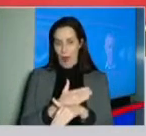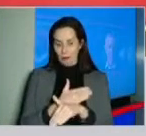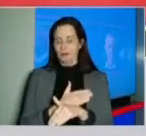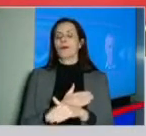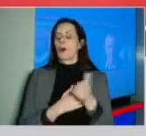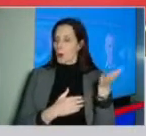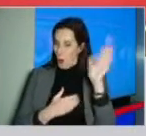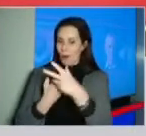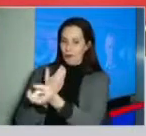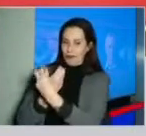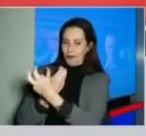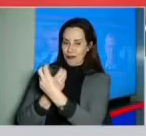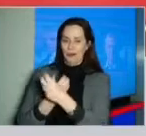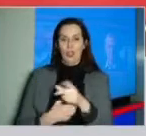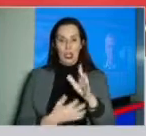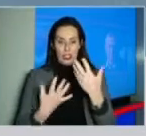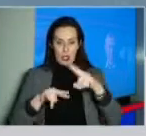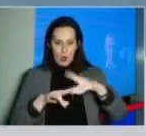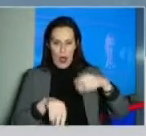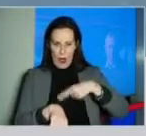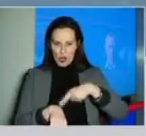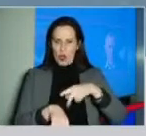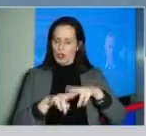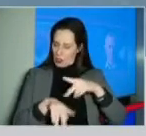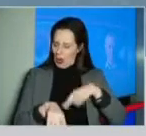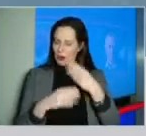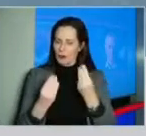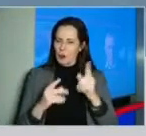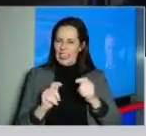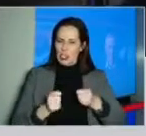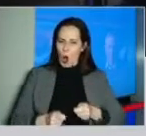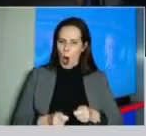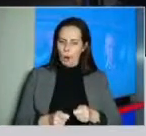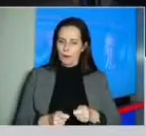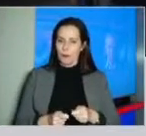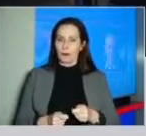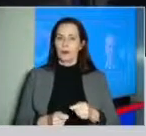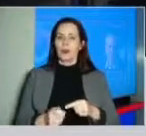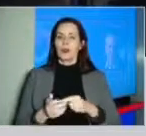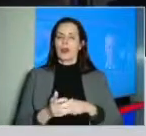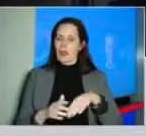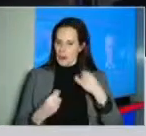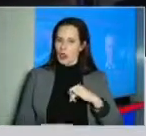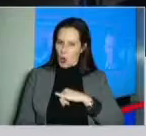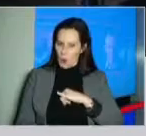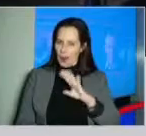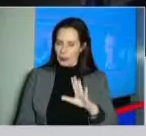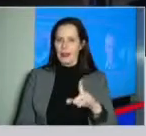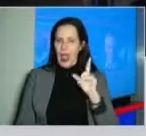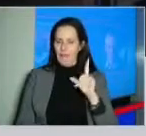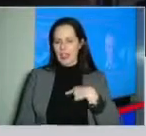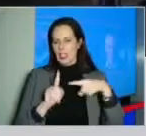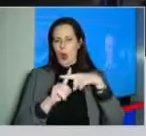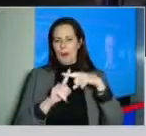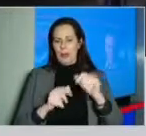עוד יסגור כמה... יש לו כמה שעות. כן, יש לו כמה קצוות לסגור. יהיה קרב יפה, יהיה נחמד, אבל אני